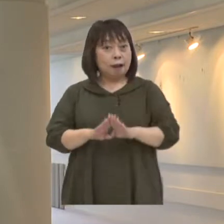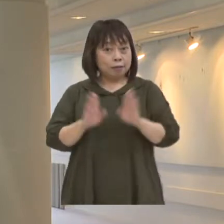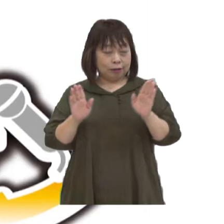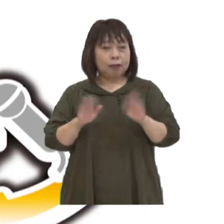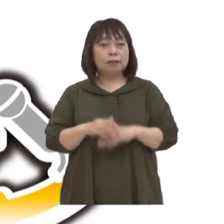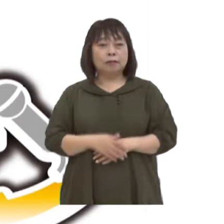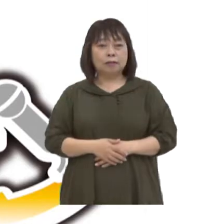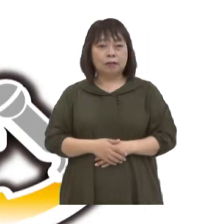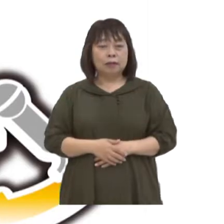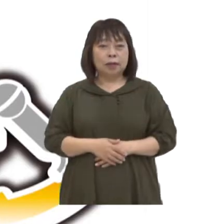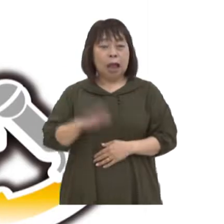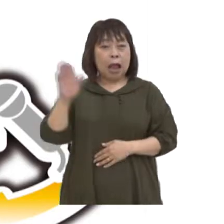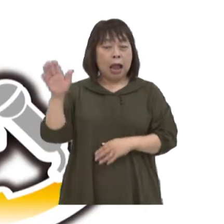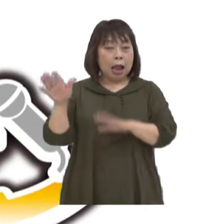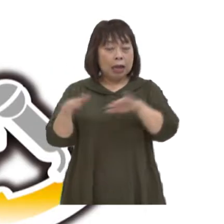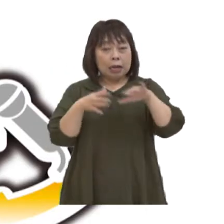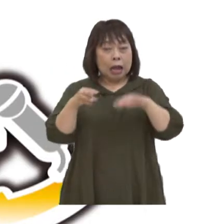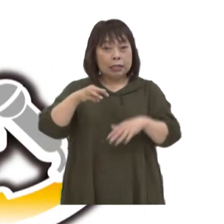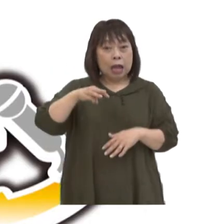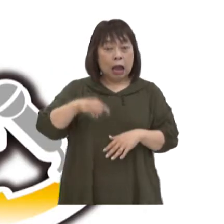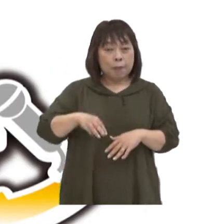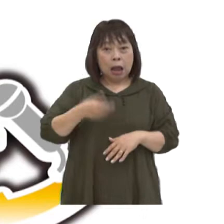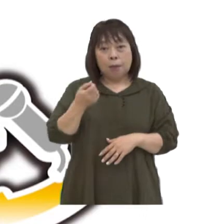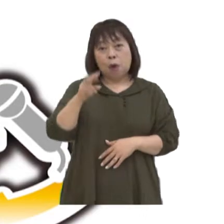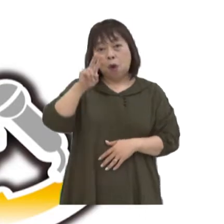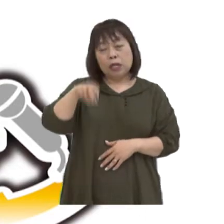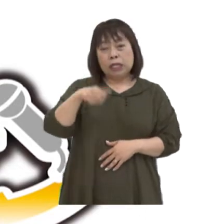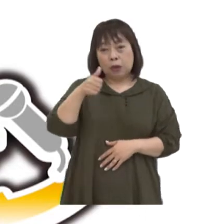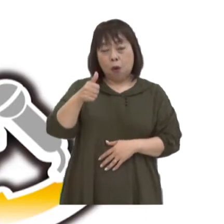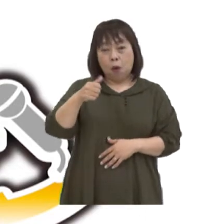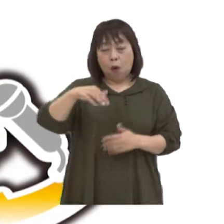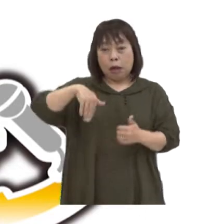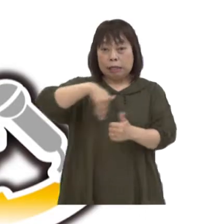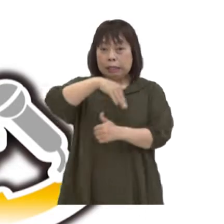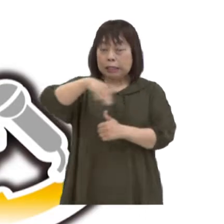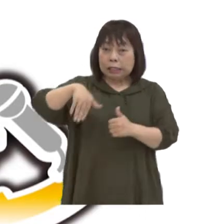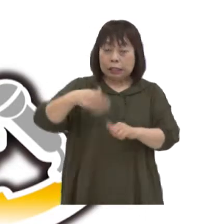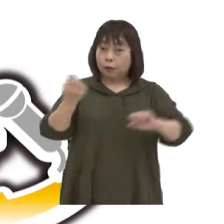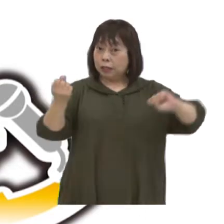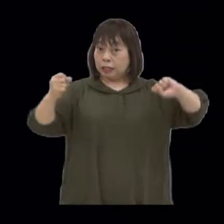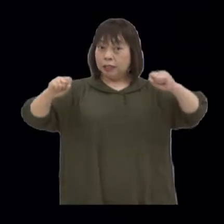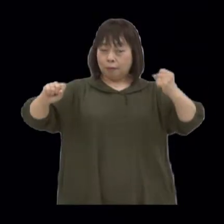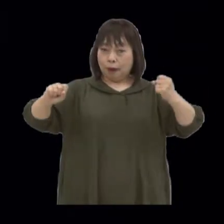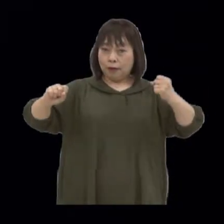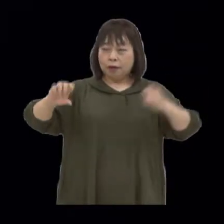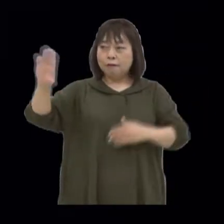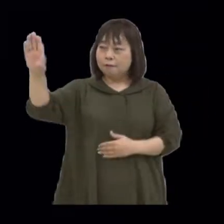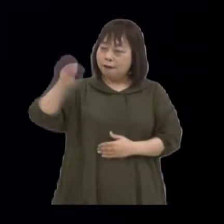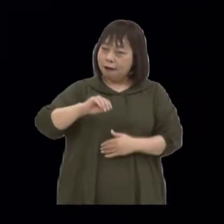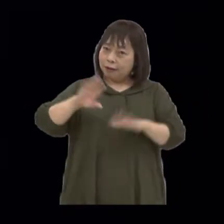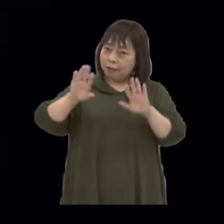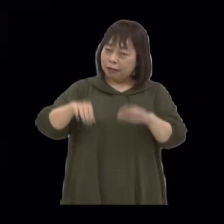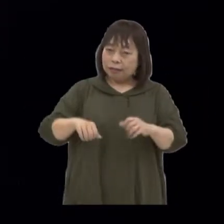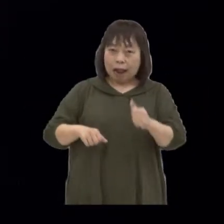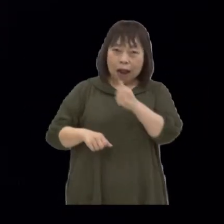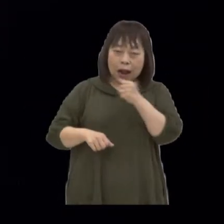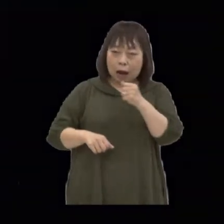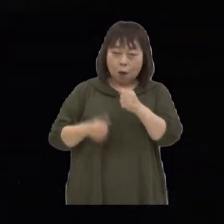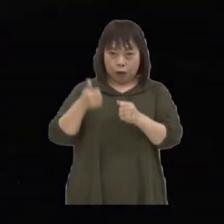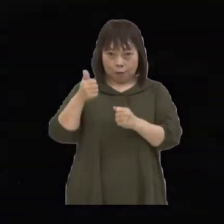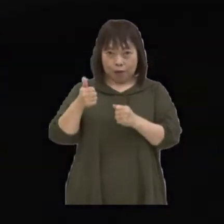される風間森生一人芝居帰ってきたカラオケマンです。日本をはじ